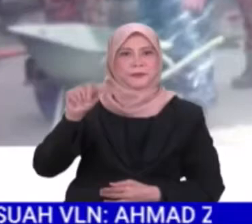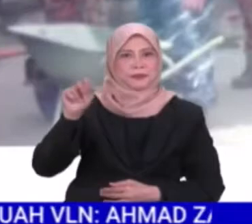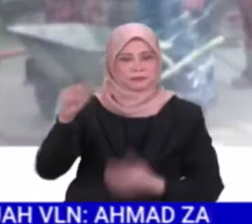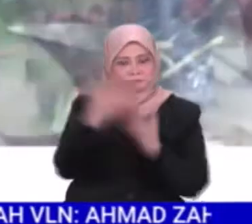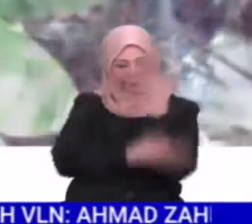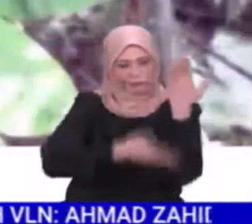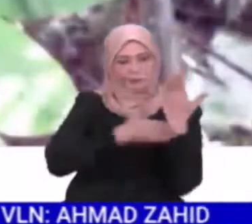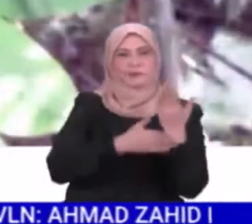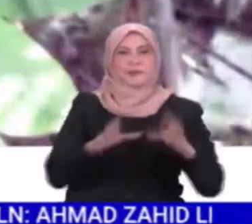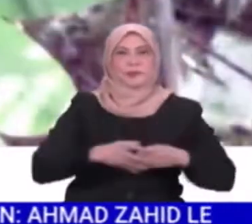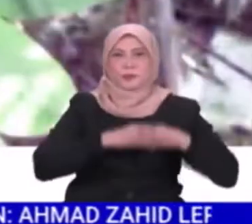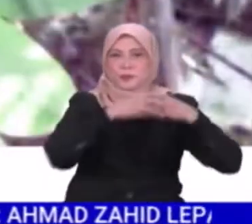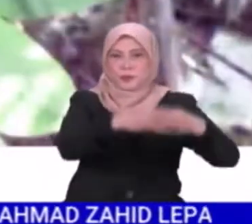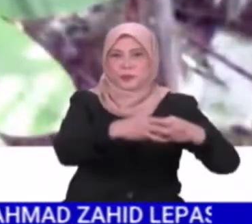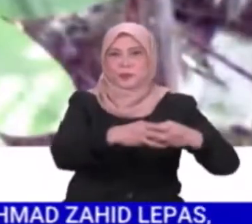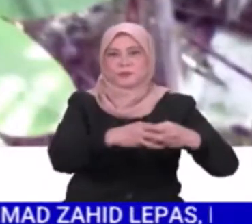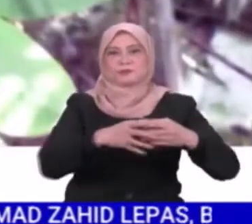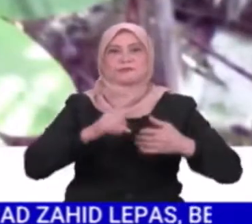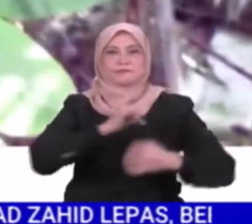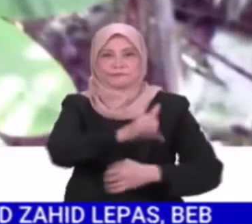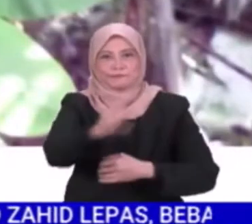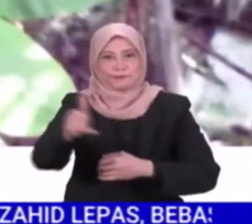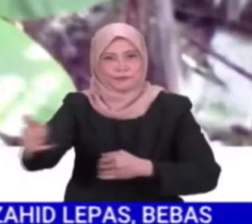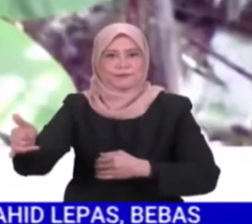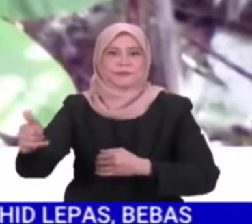negara digerakkan.